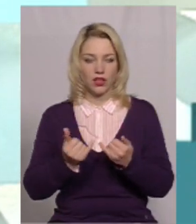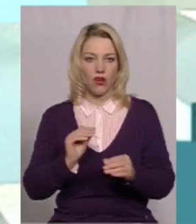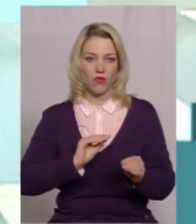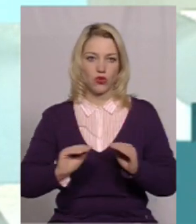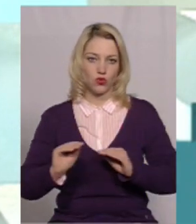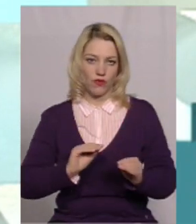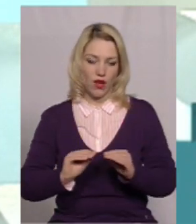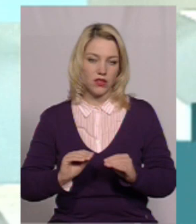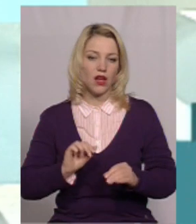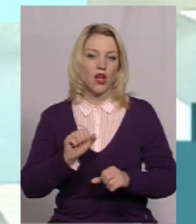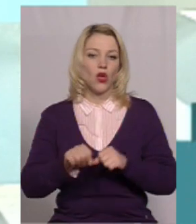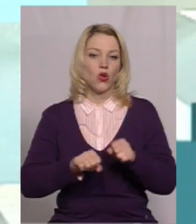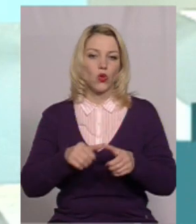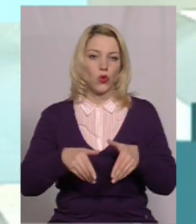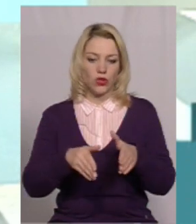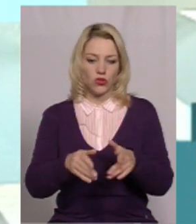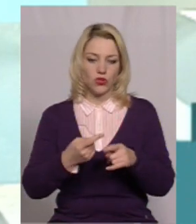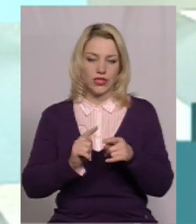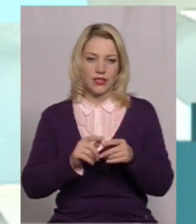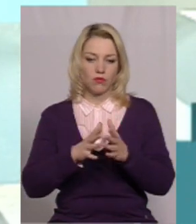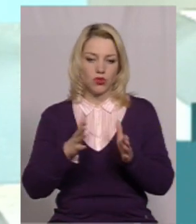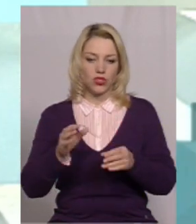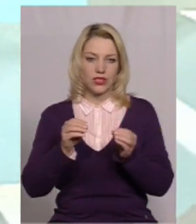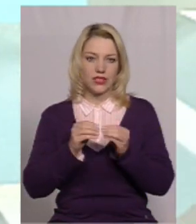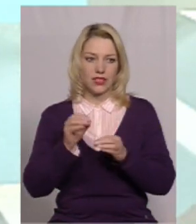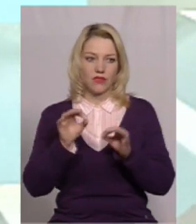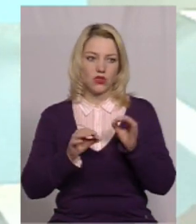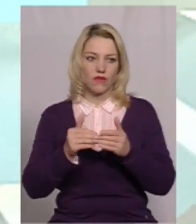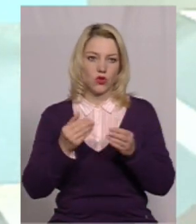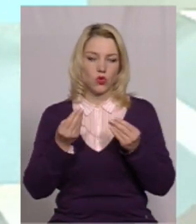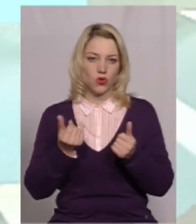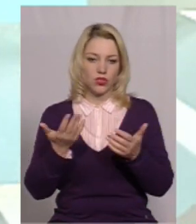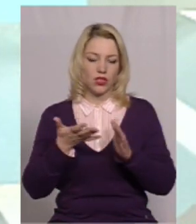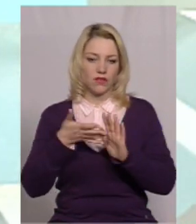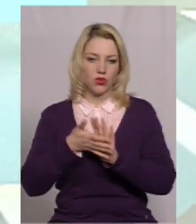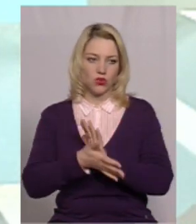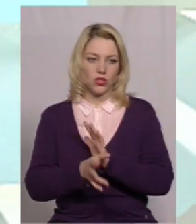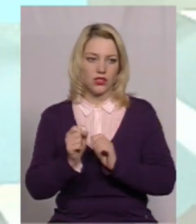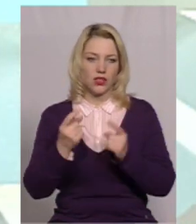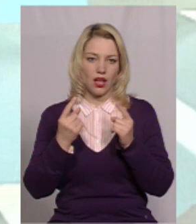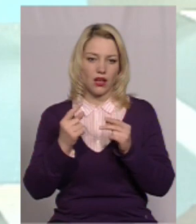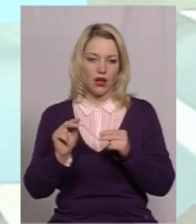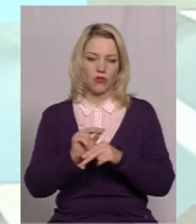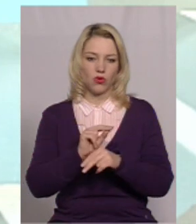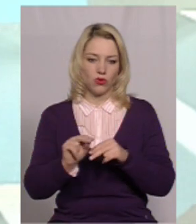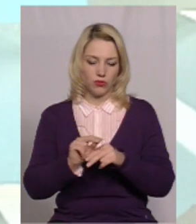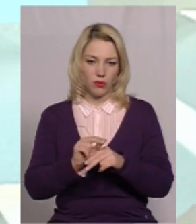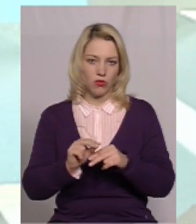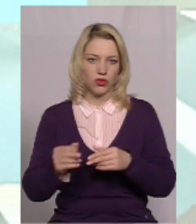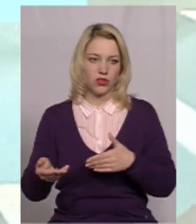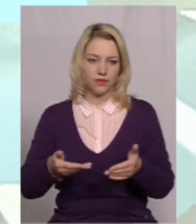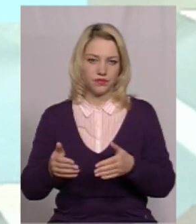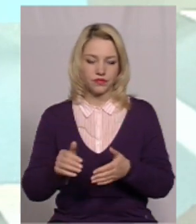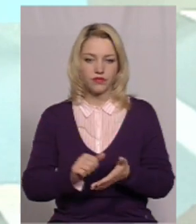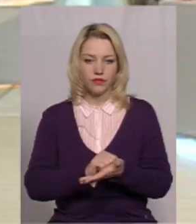влаштування доріжок, і це більше 10% від коштів, які витрачаються на капремонт вулично-дорожної мережі.